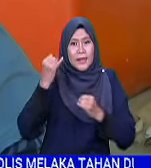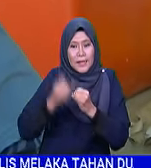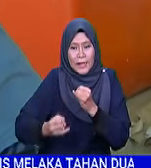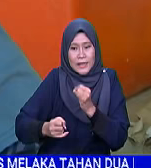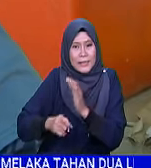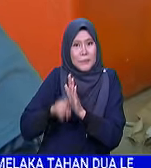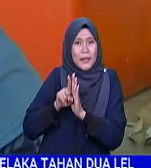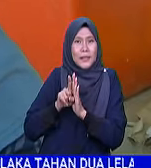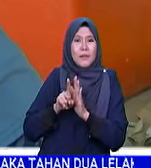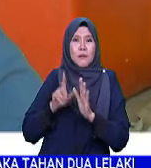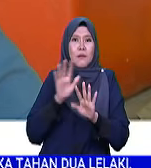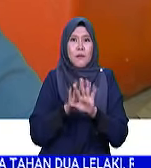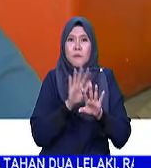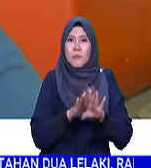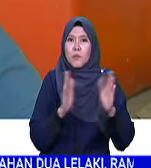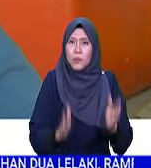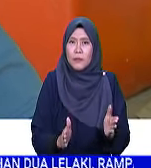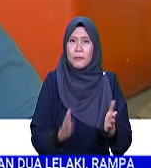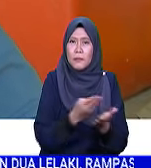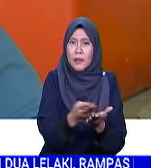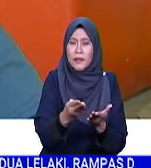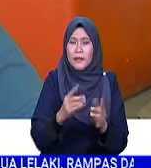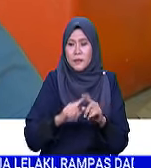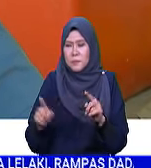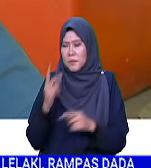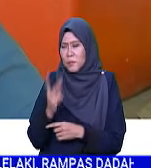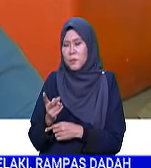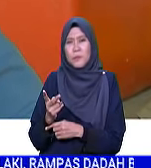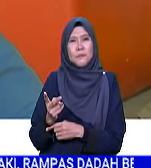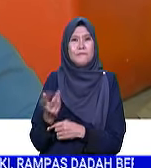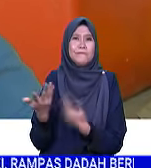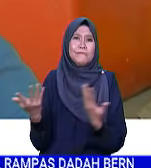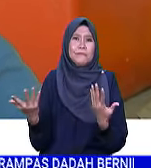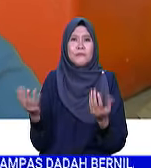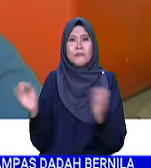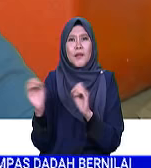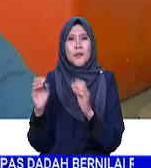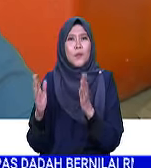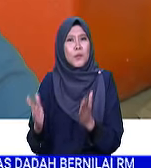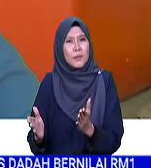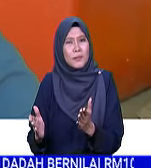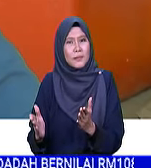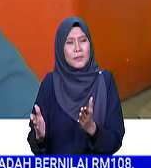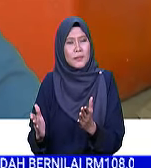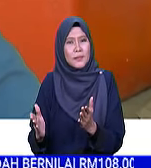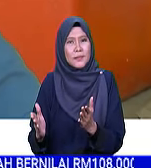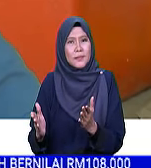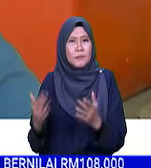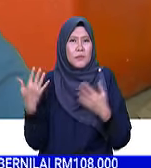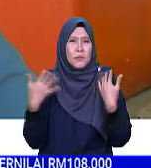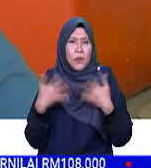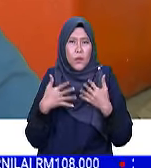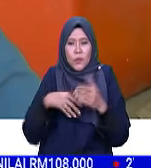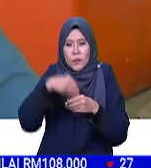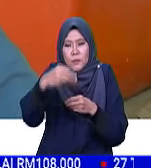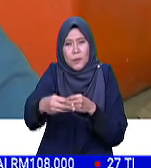day macam ni, dia ramailah orang kan. Tapi sekarang tengok tak ada orang lah. Orang pun mungkin takut tu